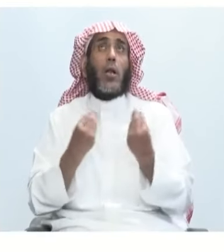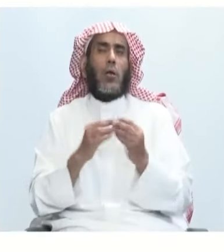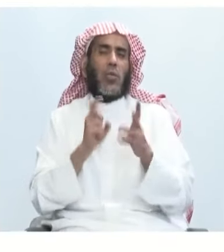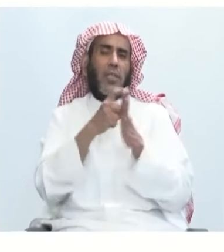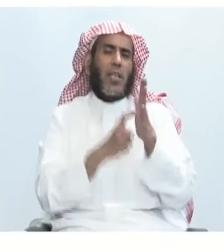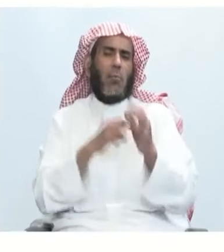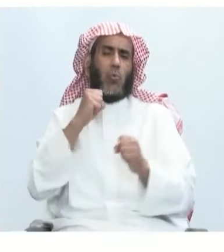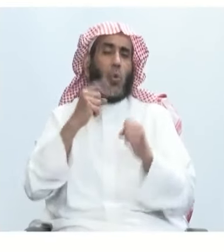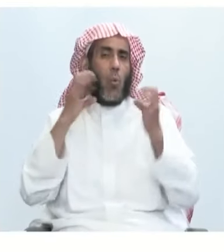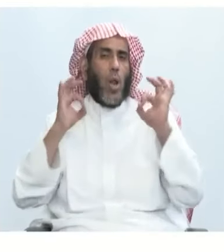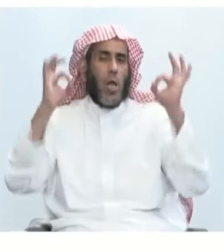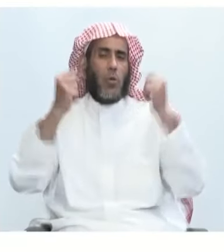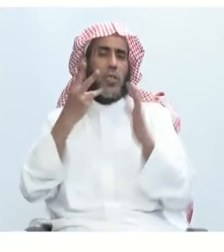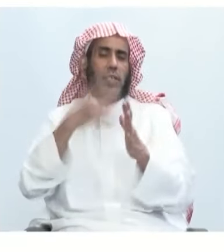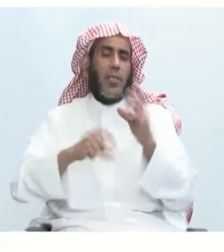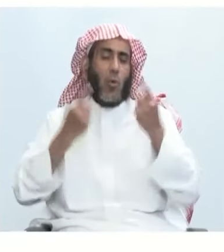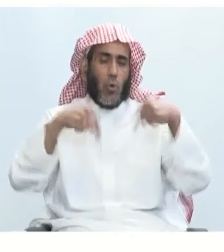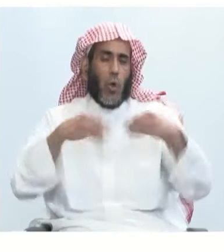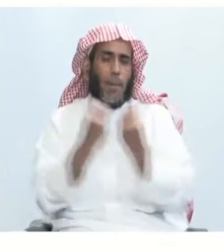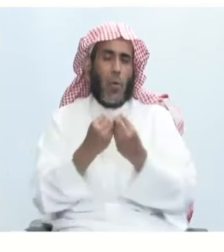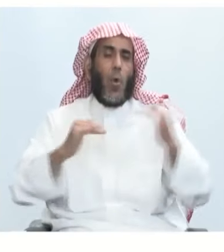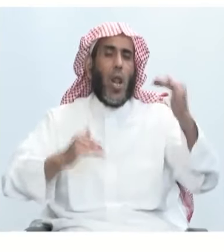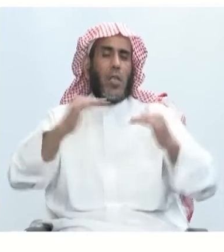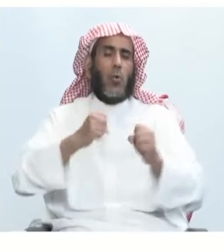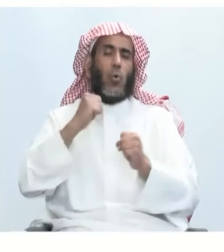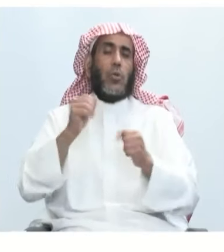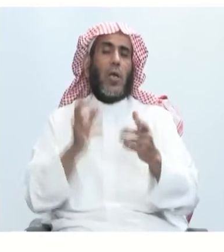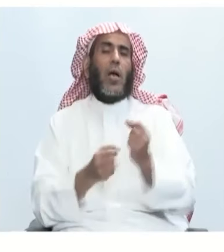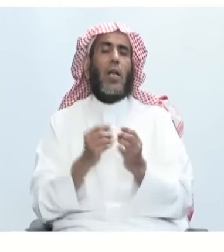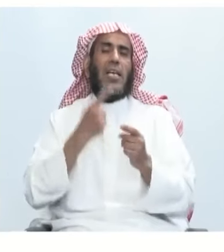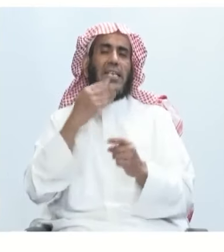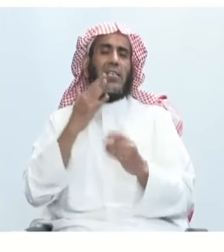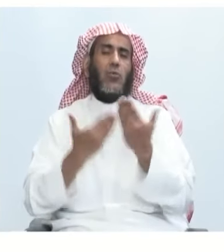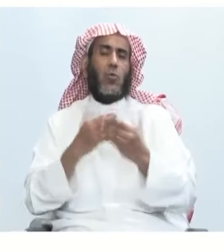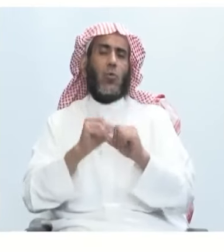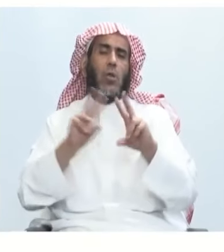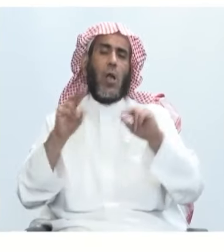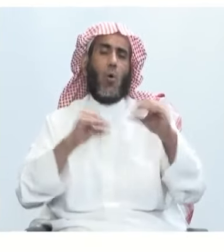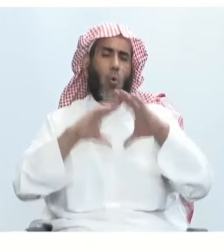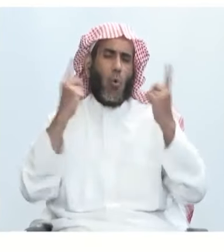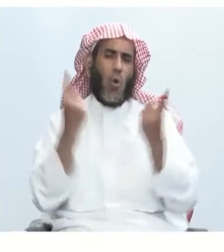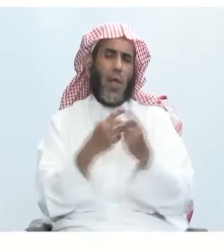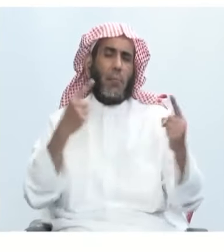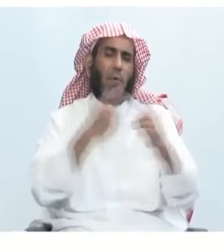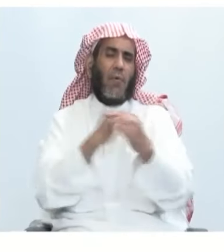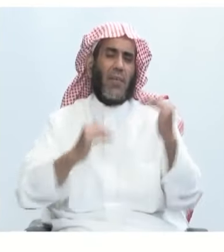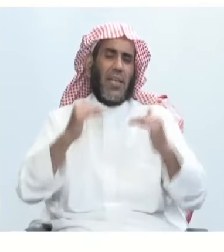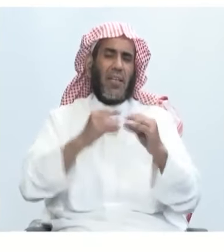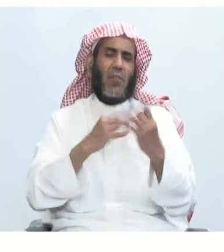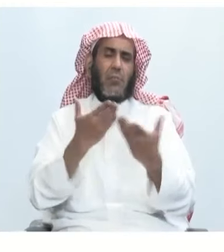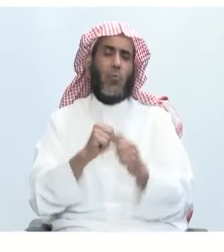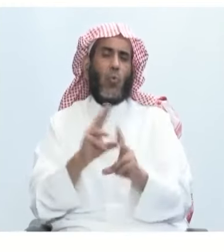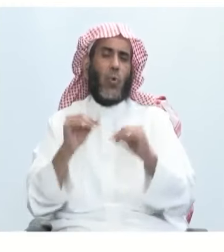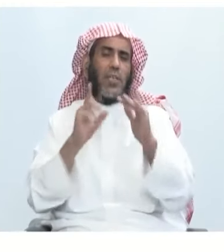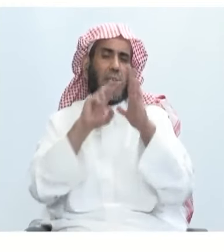البطوله والحكمه ويجيء الدين والدنيا معا ويقوم العدل والقدره على سنه واحده فيتساوى هذا الكل المتناقض فيعتدل فيتزل فيطرد كله